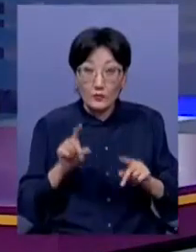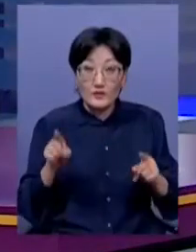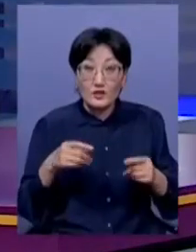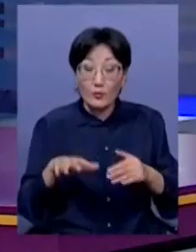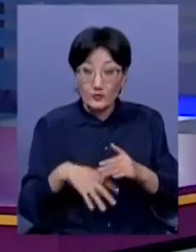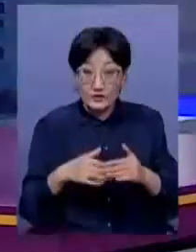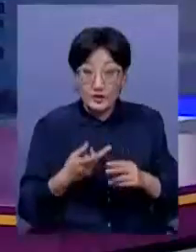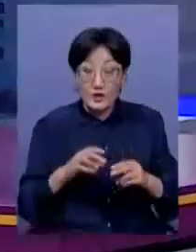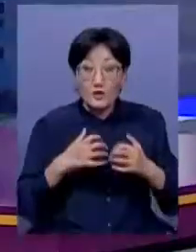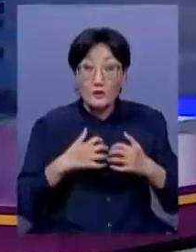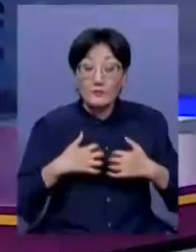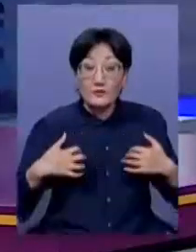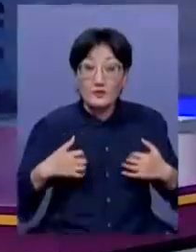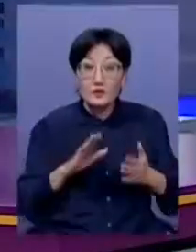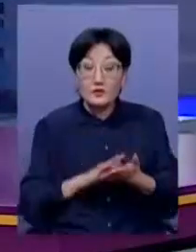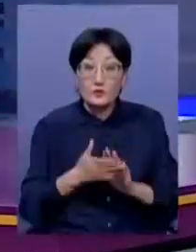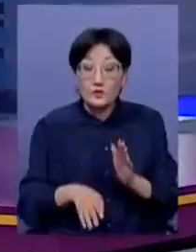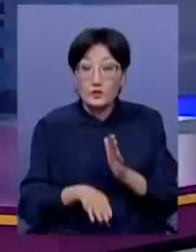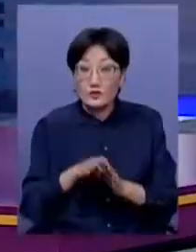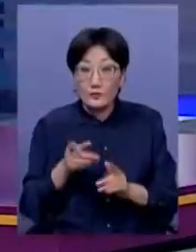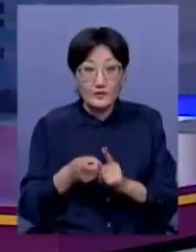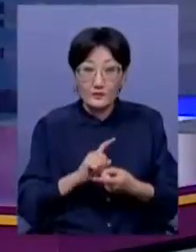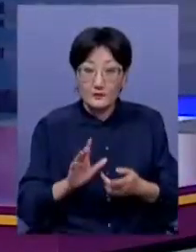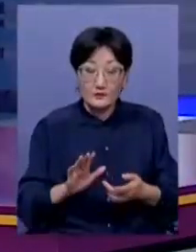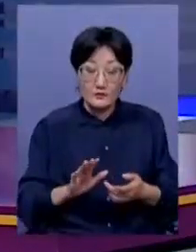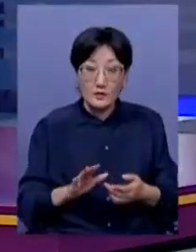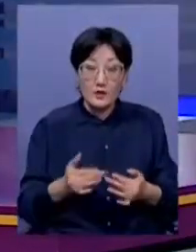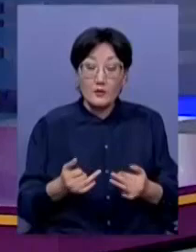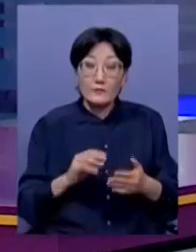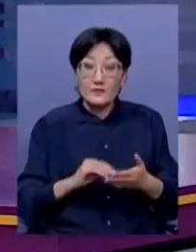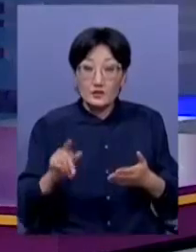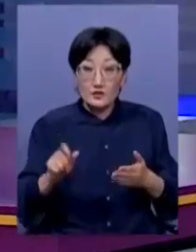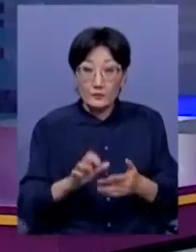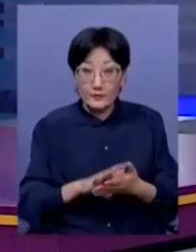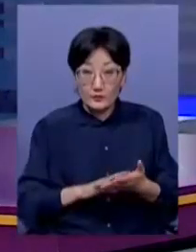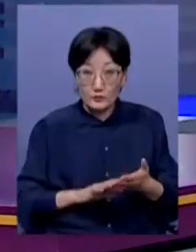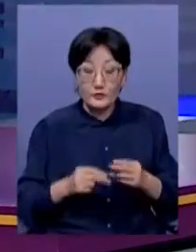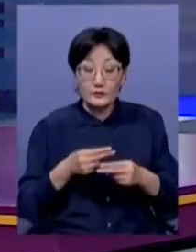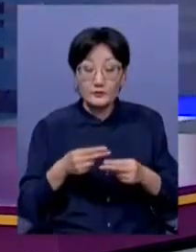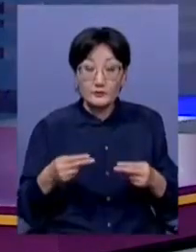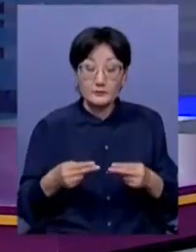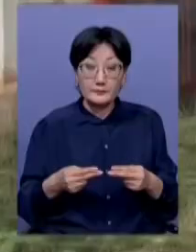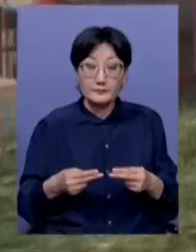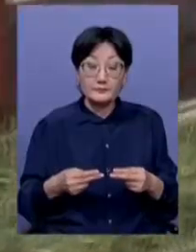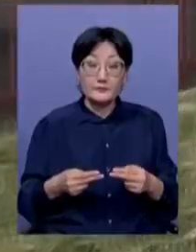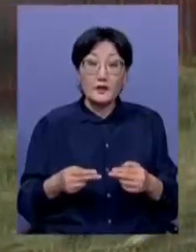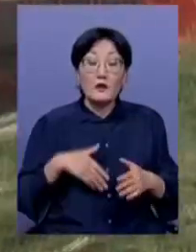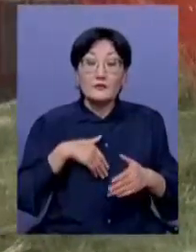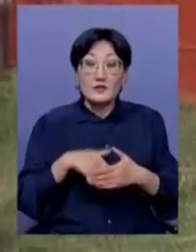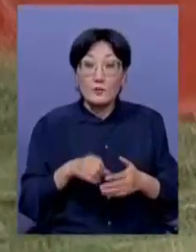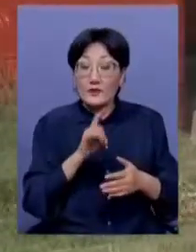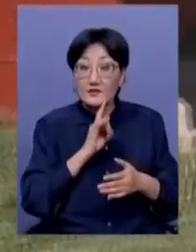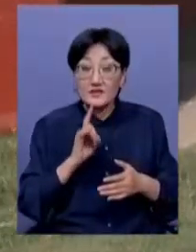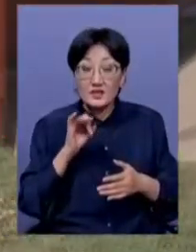впустую. А для животных ситуация в лучшую сторону никак не меняется. Денис Земцов продолжит тему. Волонтер